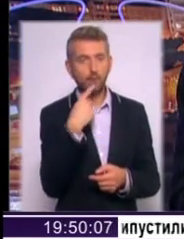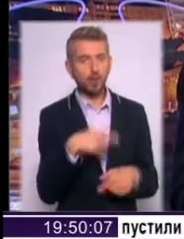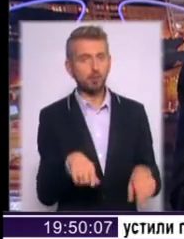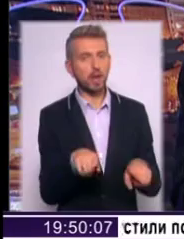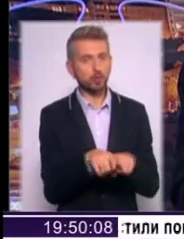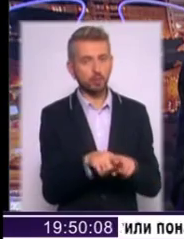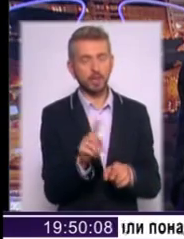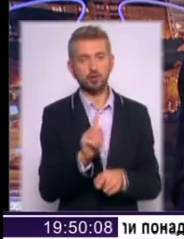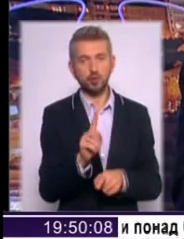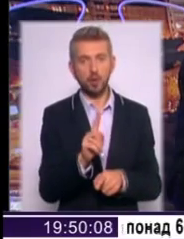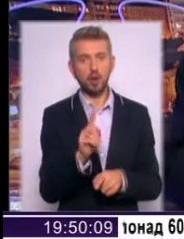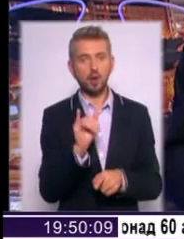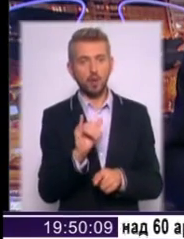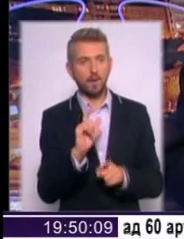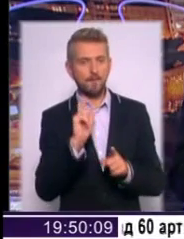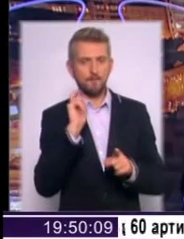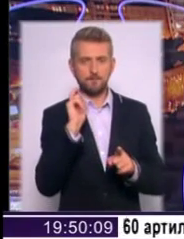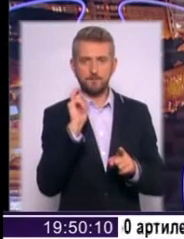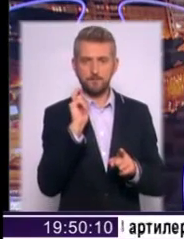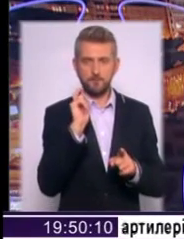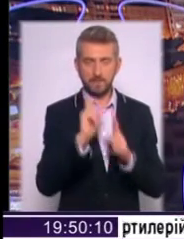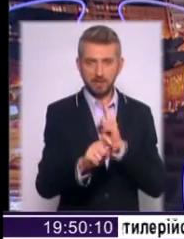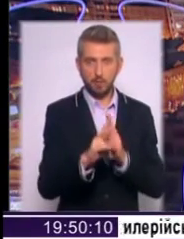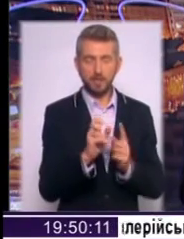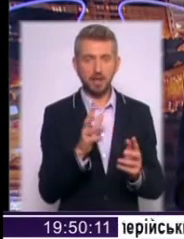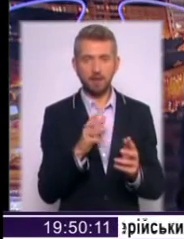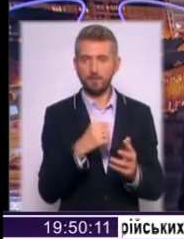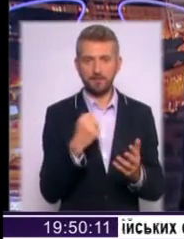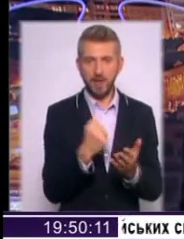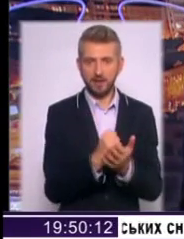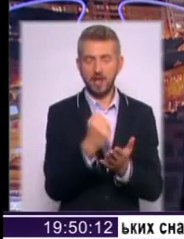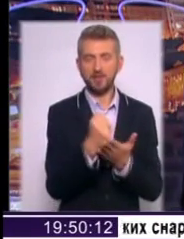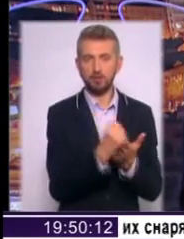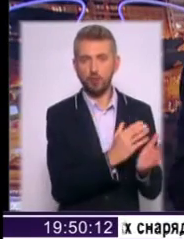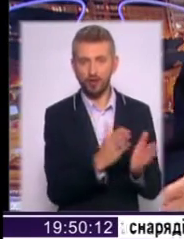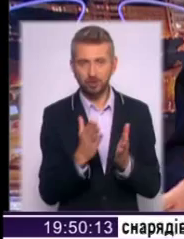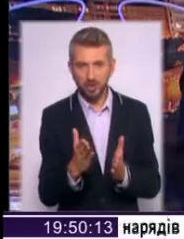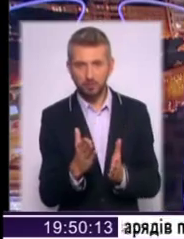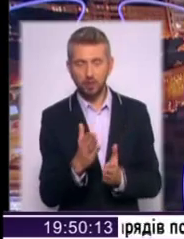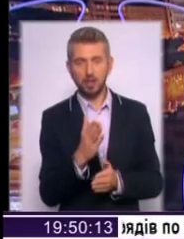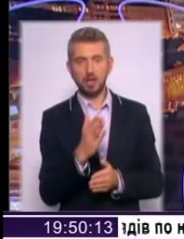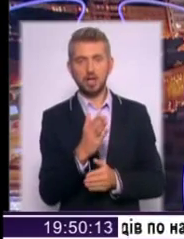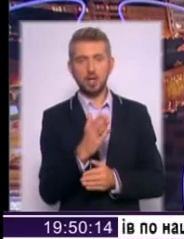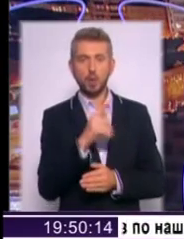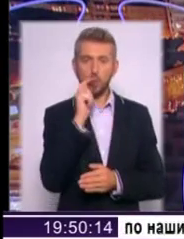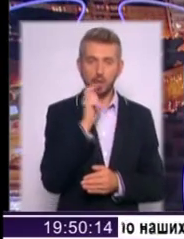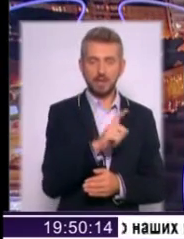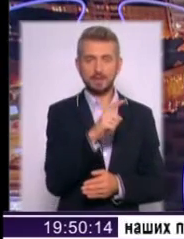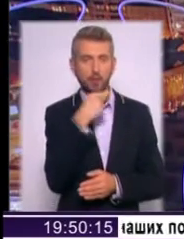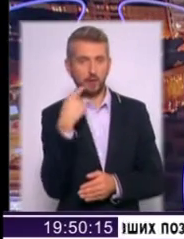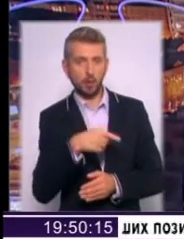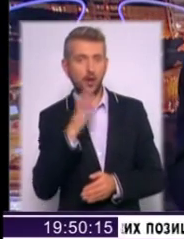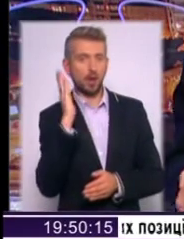наступне. Про те, що у відповідь на введення візового режиму в Україні з Російської Федерації